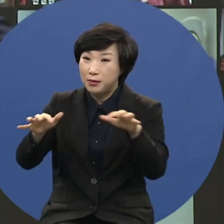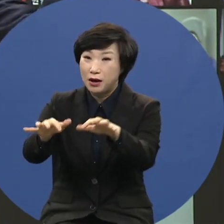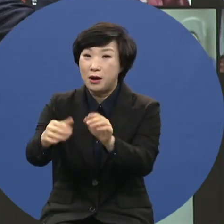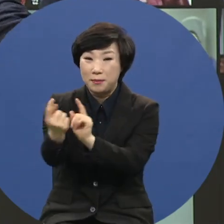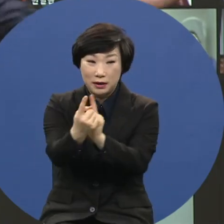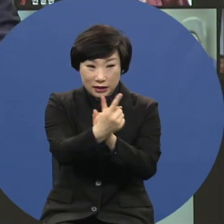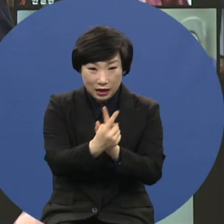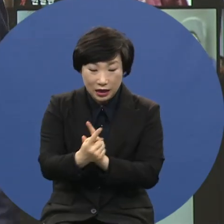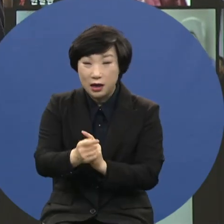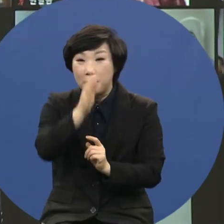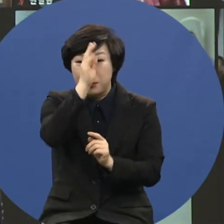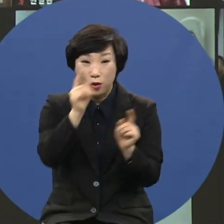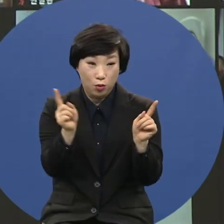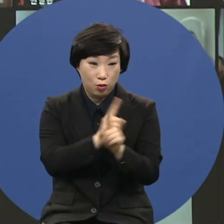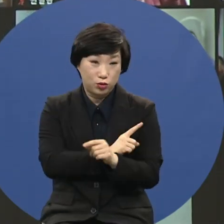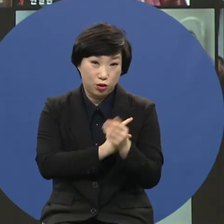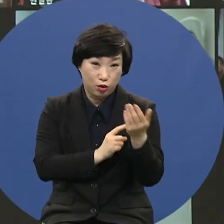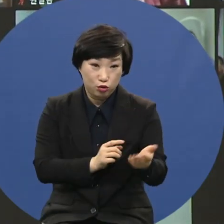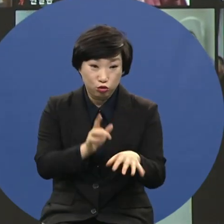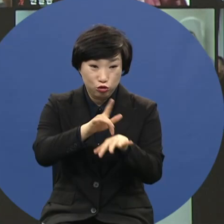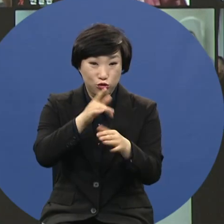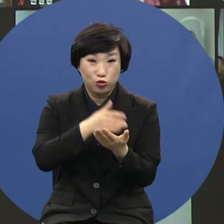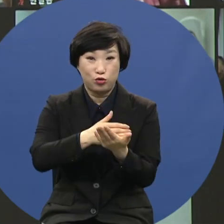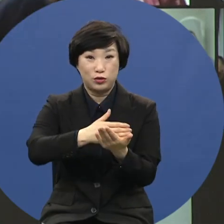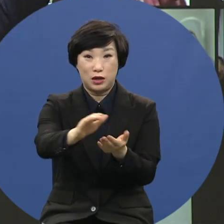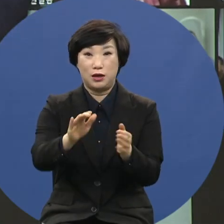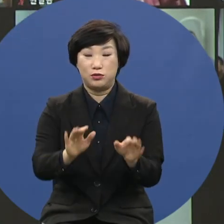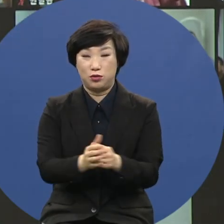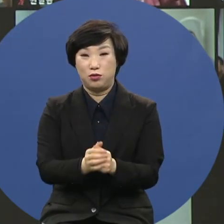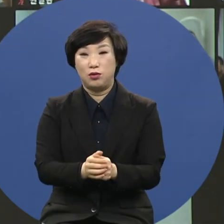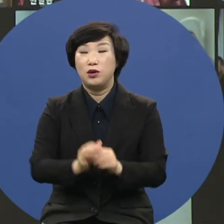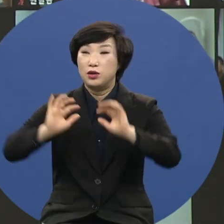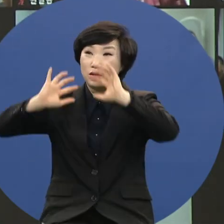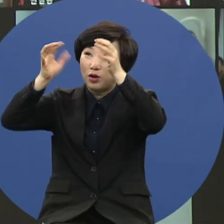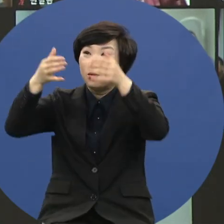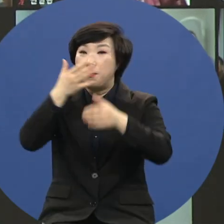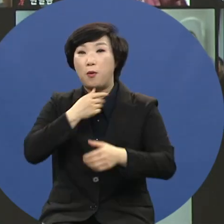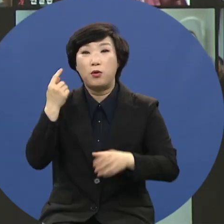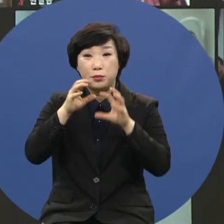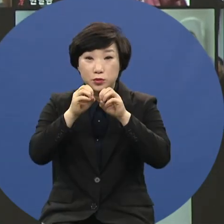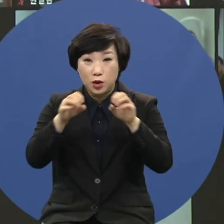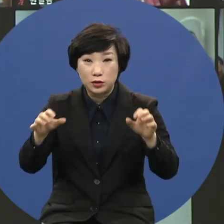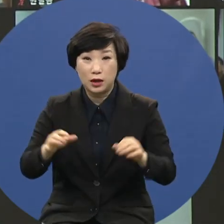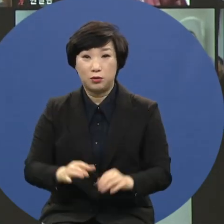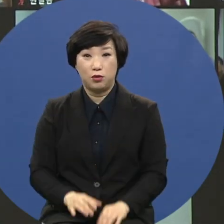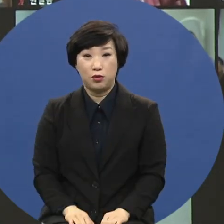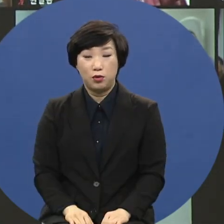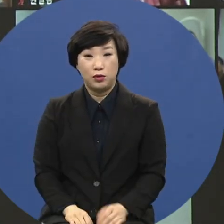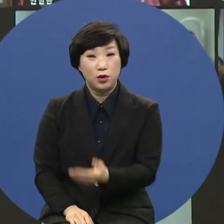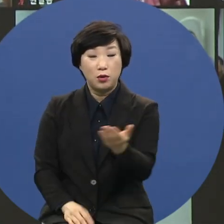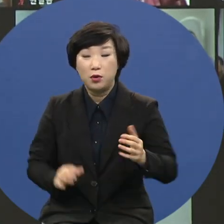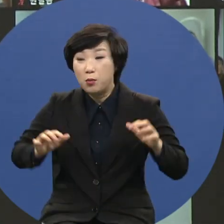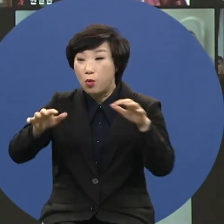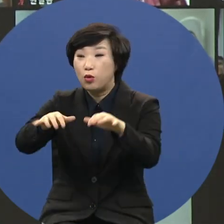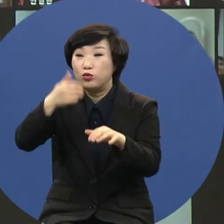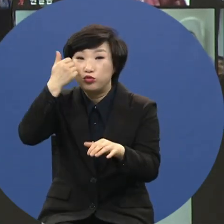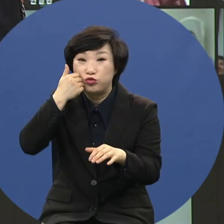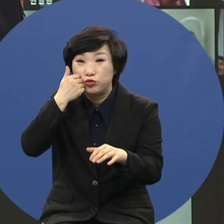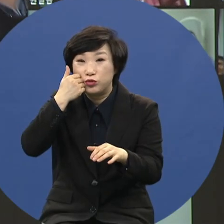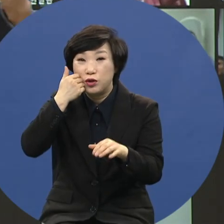만나 병 고치고 귀신 쫓아내고 천국 복음을 전하고. 그럼 누가